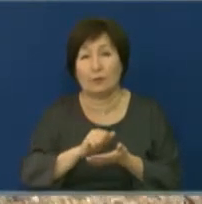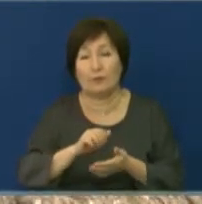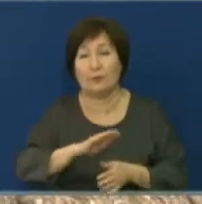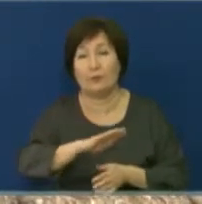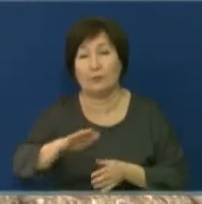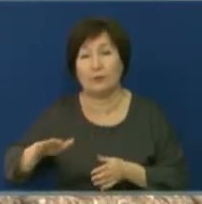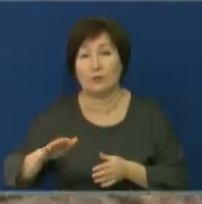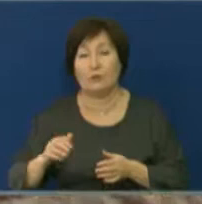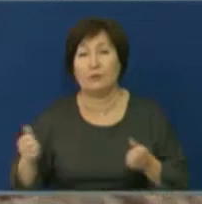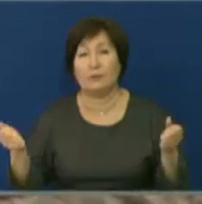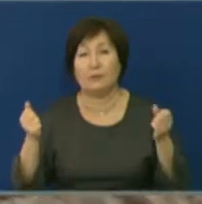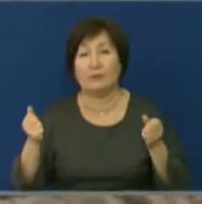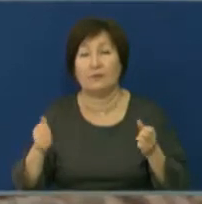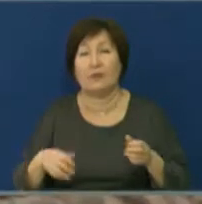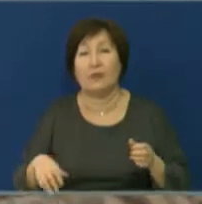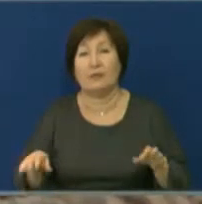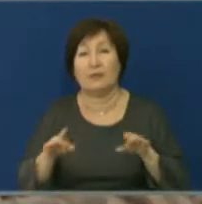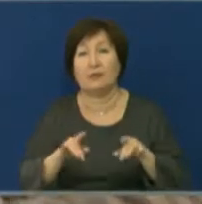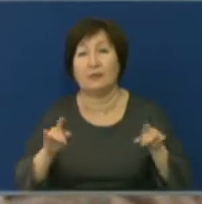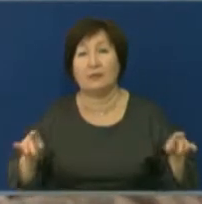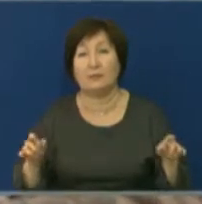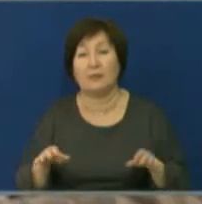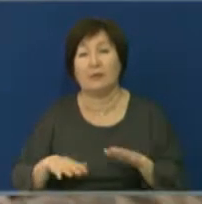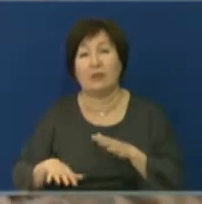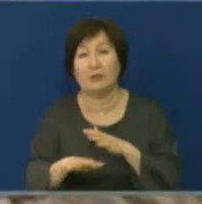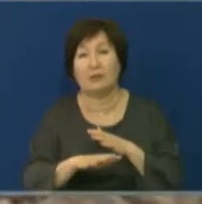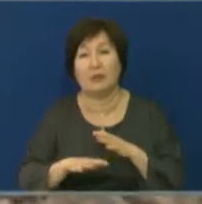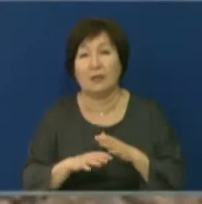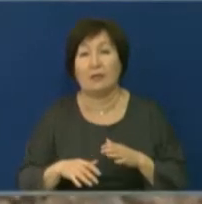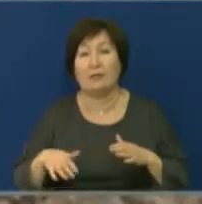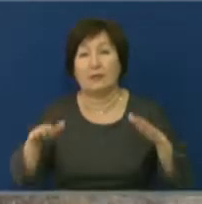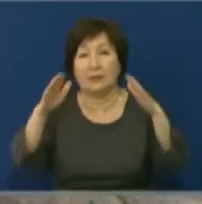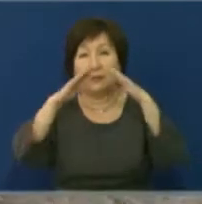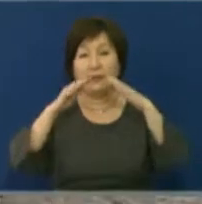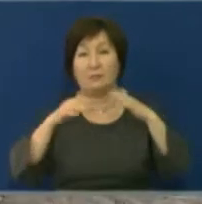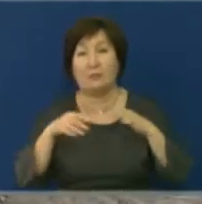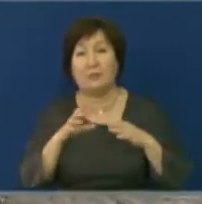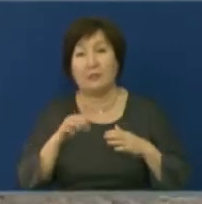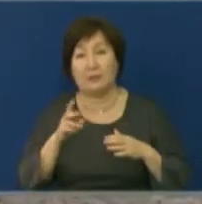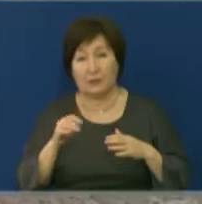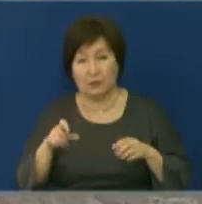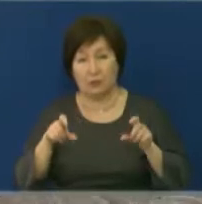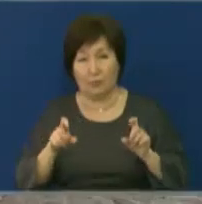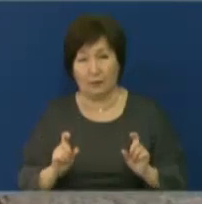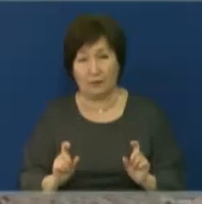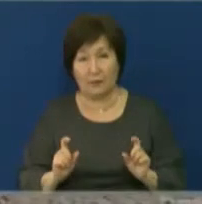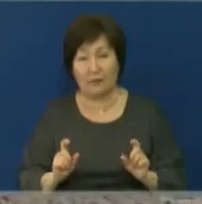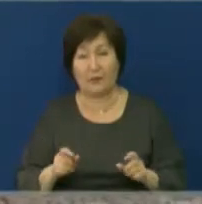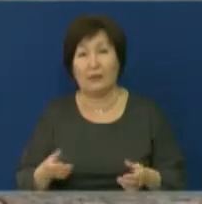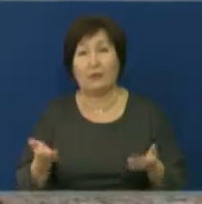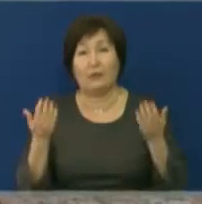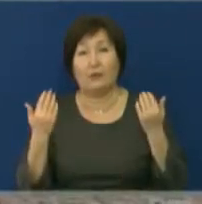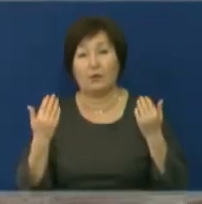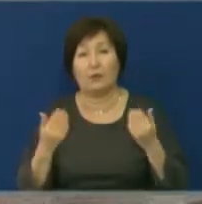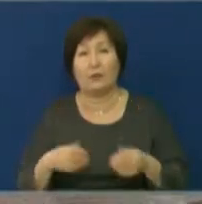площадки. Для отдыха местных жителей устанавливают крытые беседки со столами и скамейками. Также предусмотрены специальные площадки